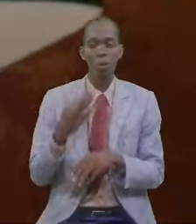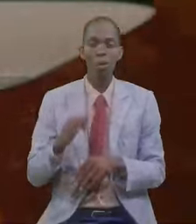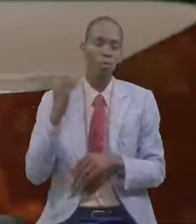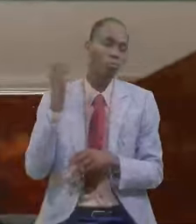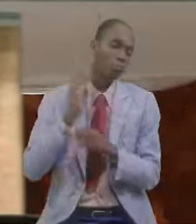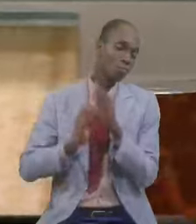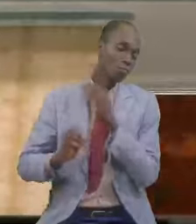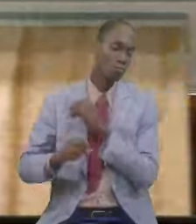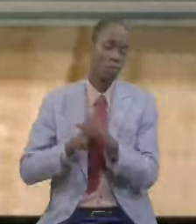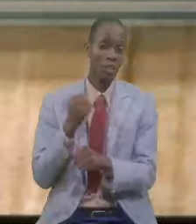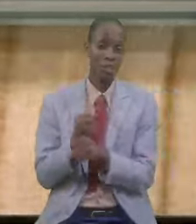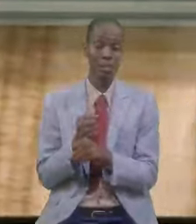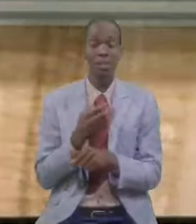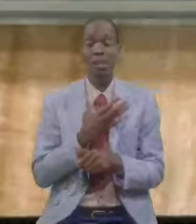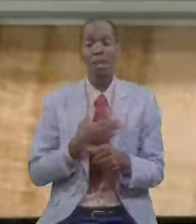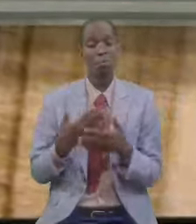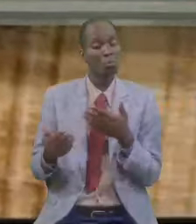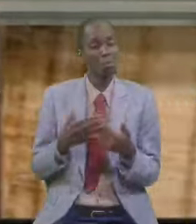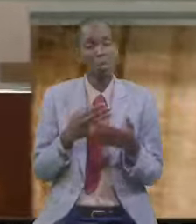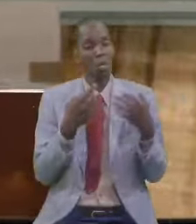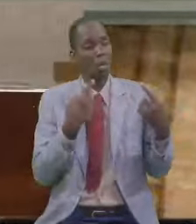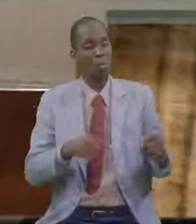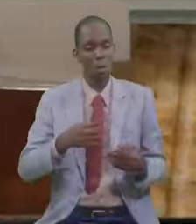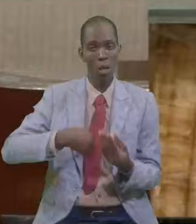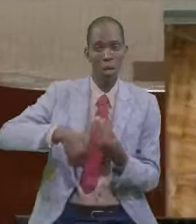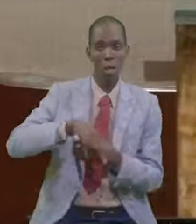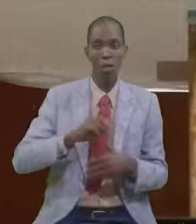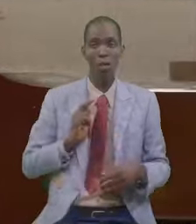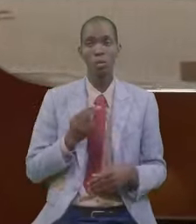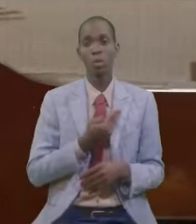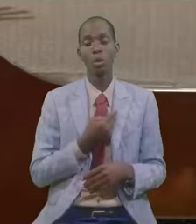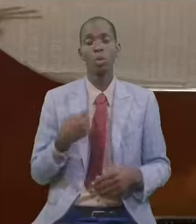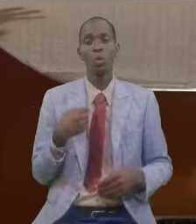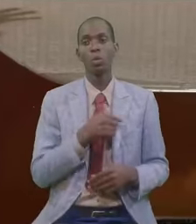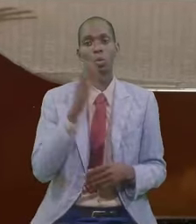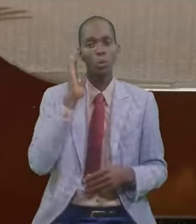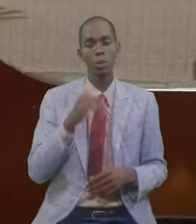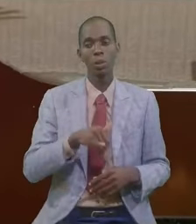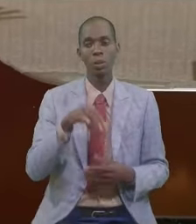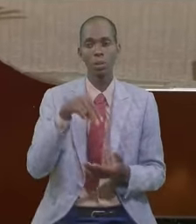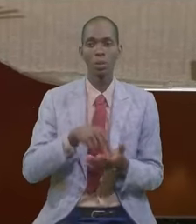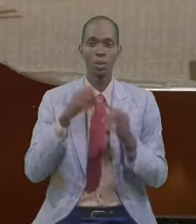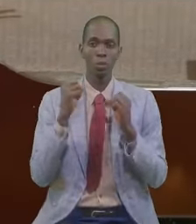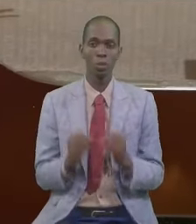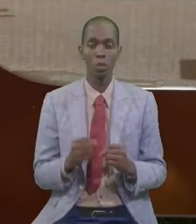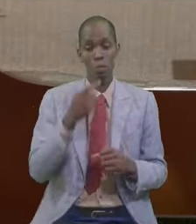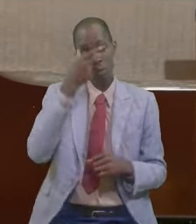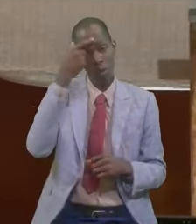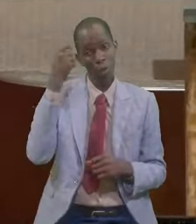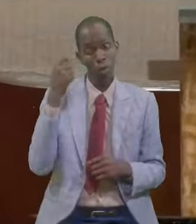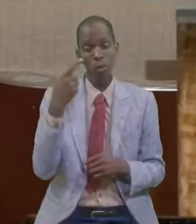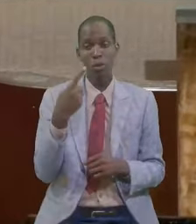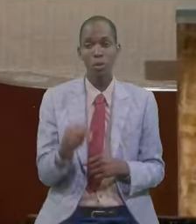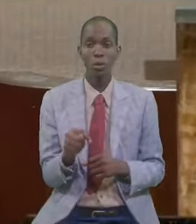antique. Et peu importe ce qui se passe autour de nous, dans notre nation, nous allons tenir ferme parce que